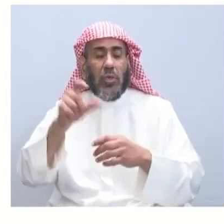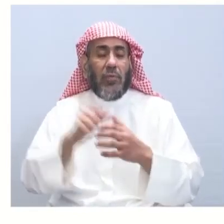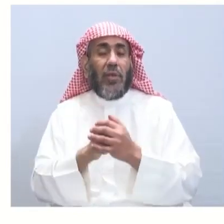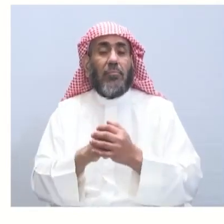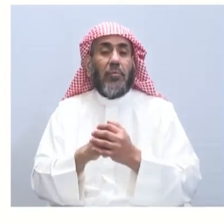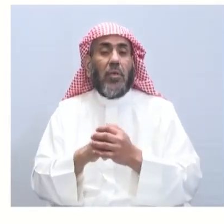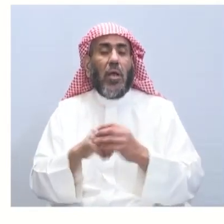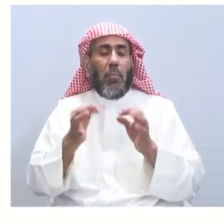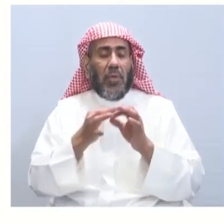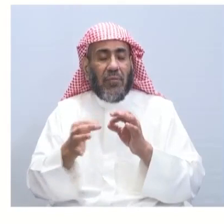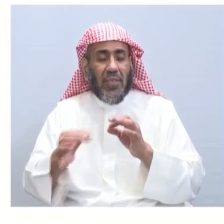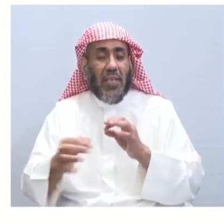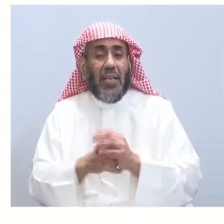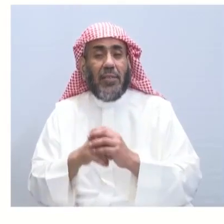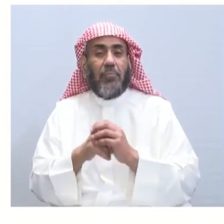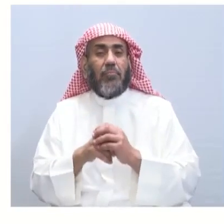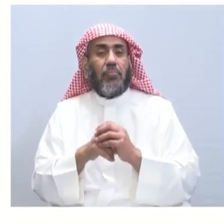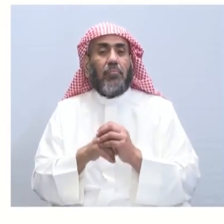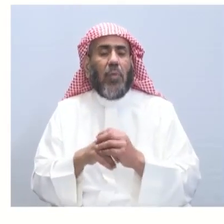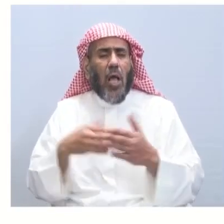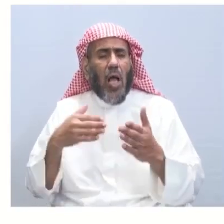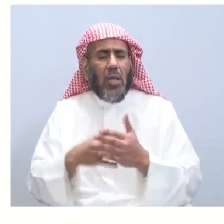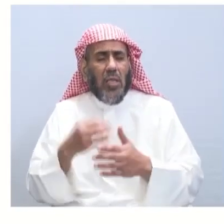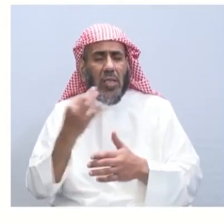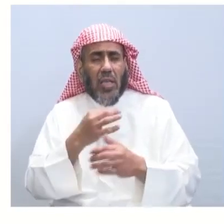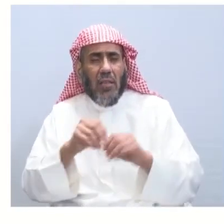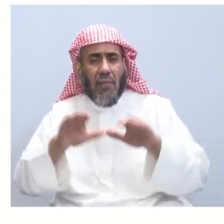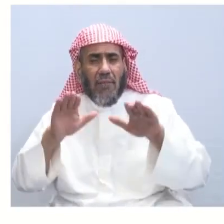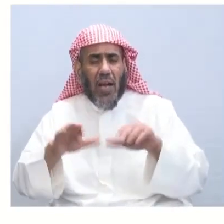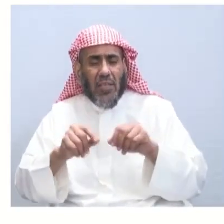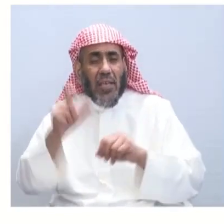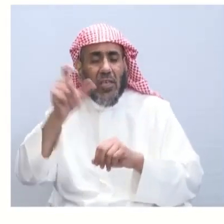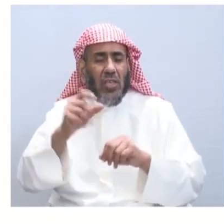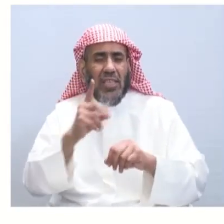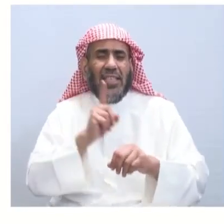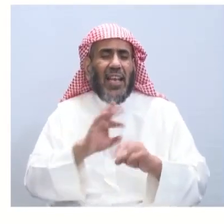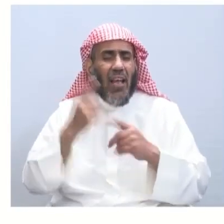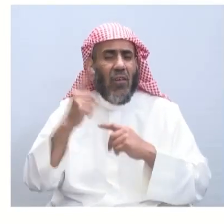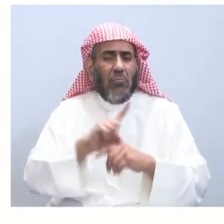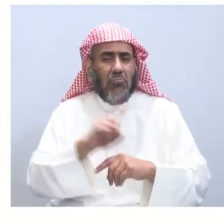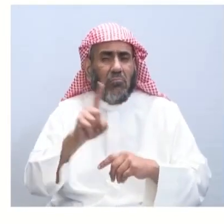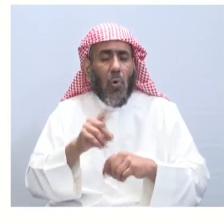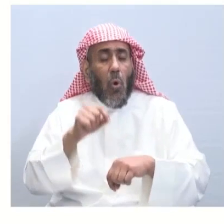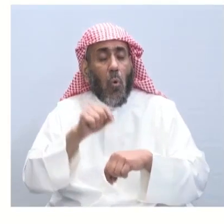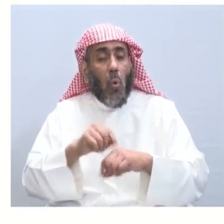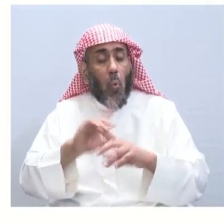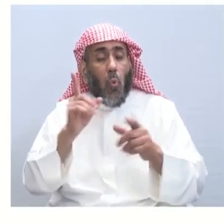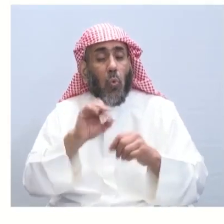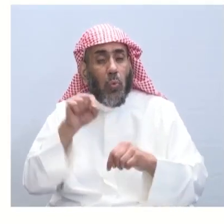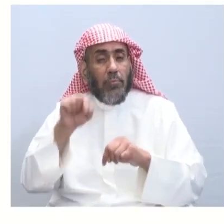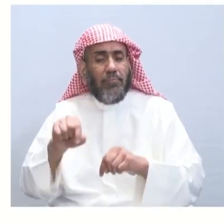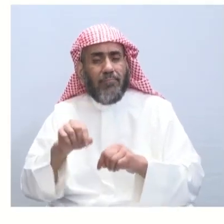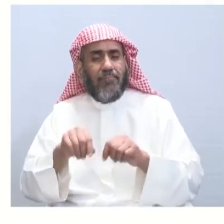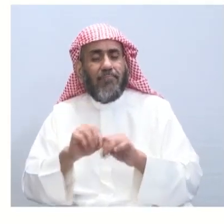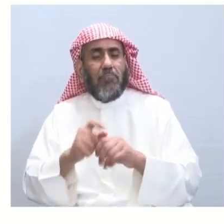فيها بتفصيلات اذا حتى لا يتحدث فقط يعني عن الشخصيه التاريخيه فقط بالوقائع التي ظهرت في التاريخ هنا